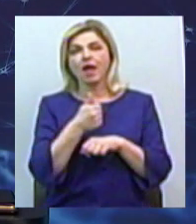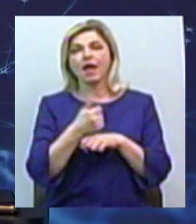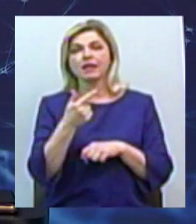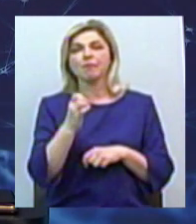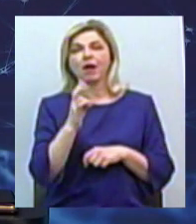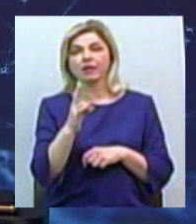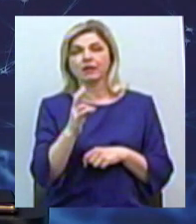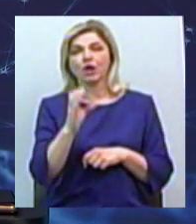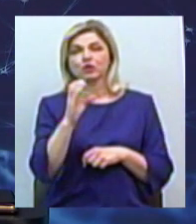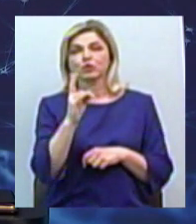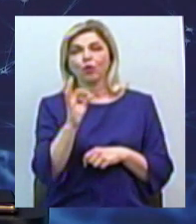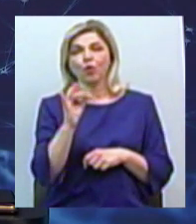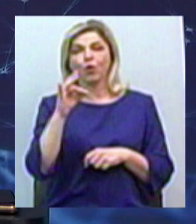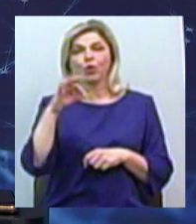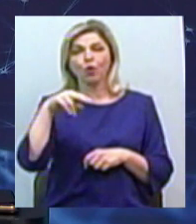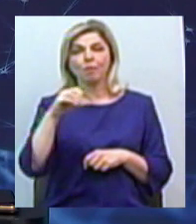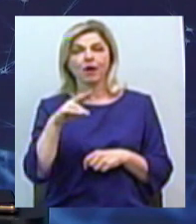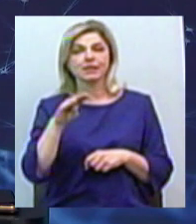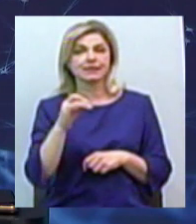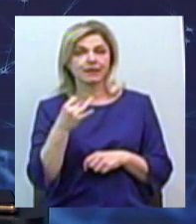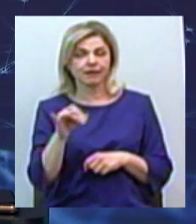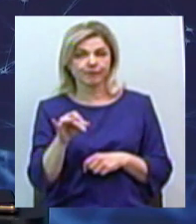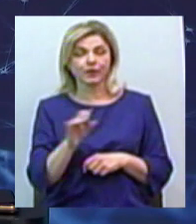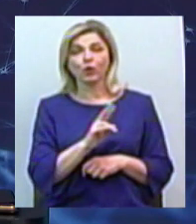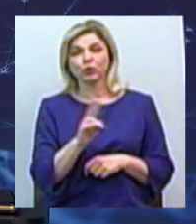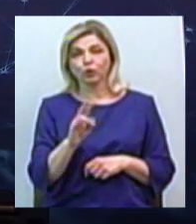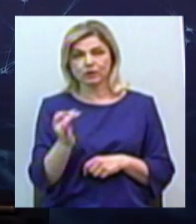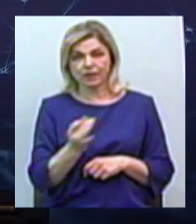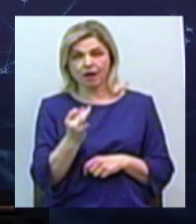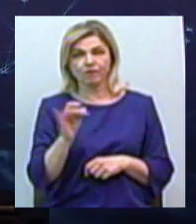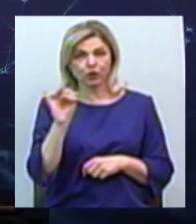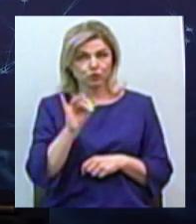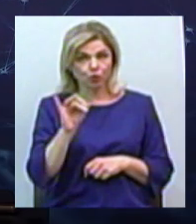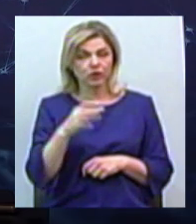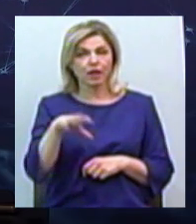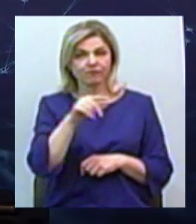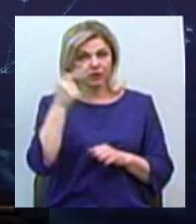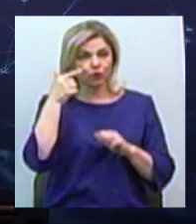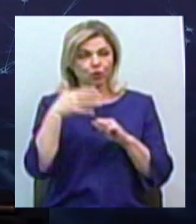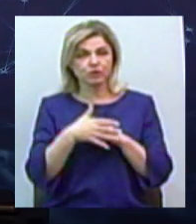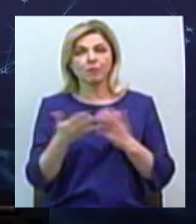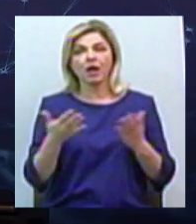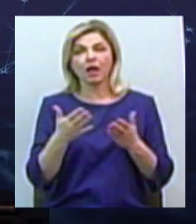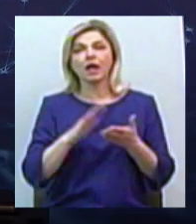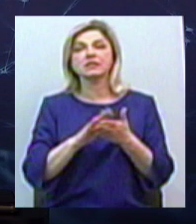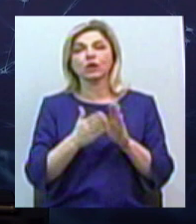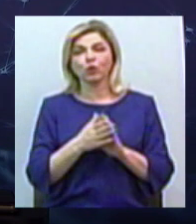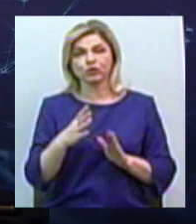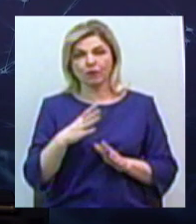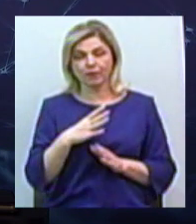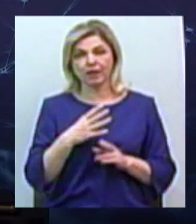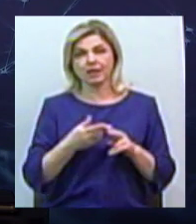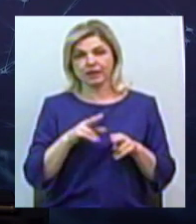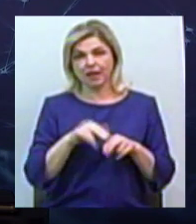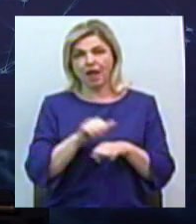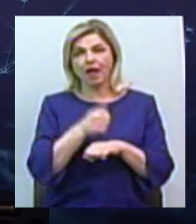Скоропадського. Але ж, ну, хто цікавиться історією, всі розуміють, в якому становищі цей гетьманат вже на той час